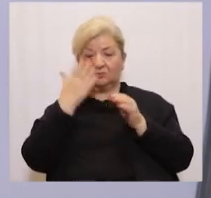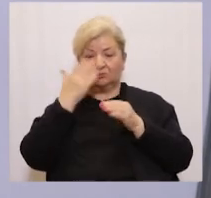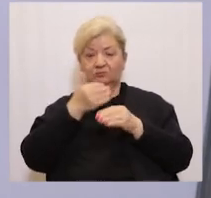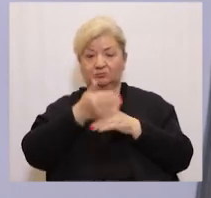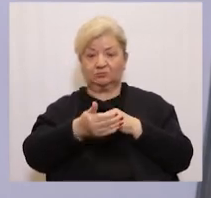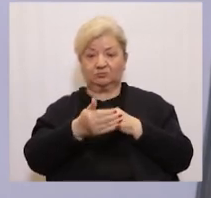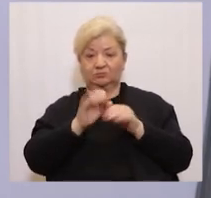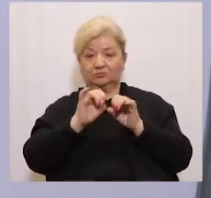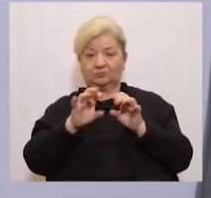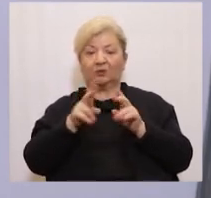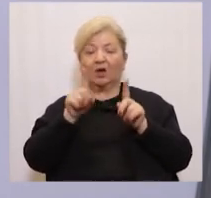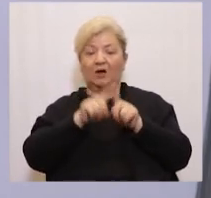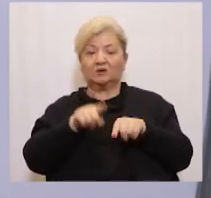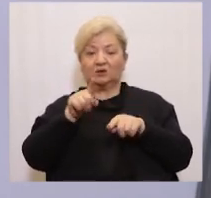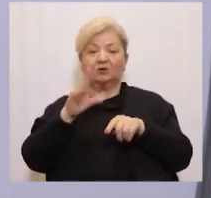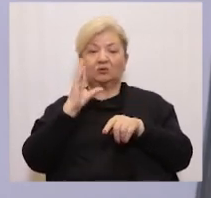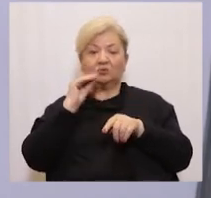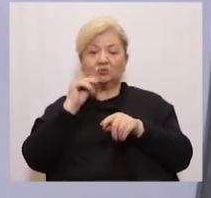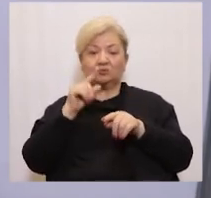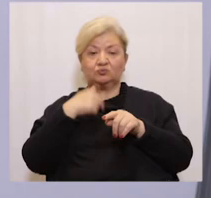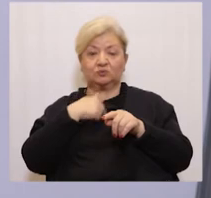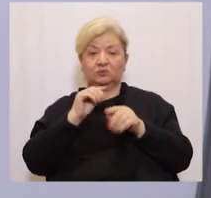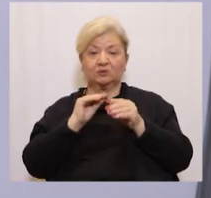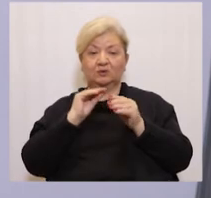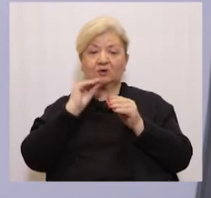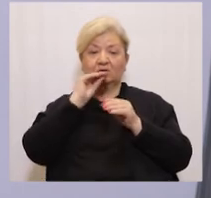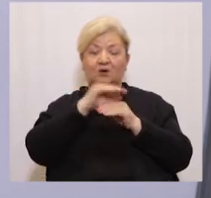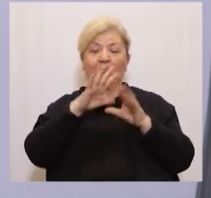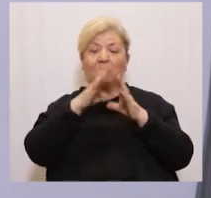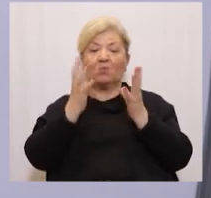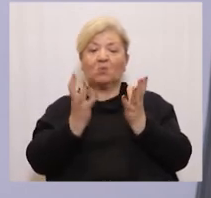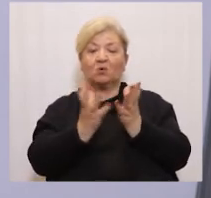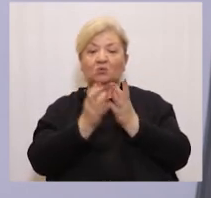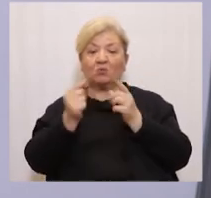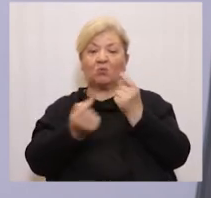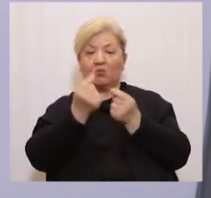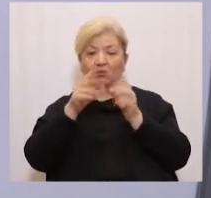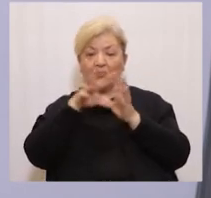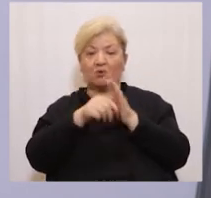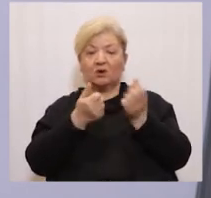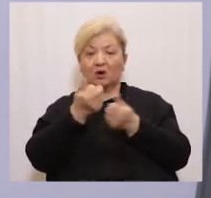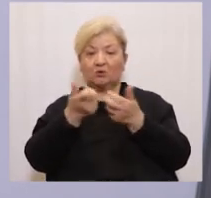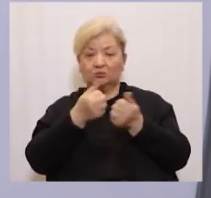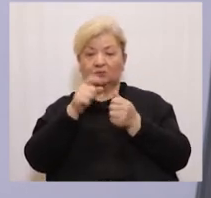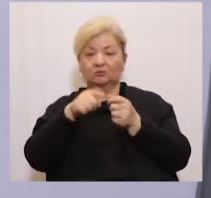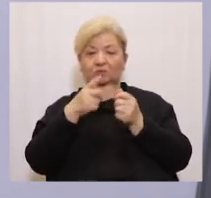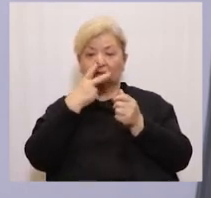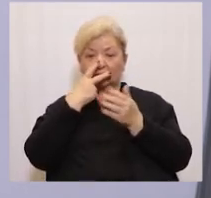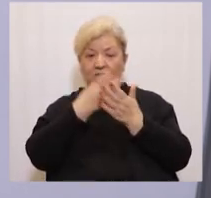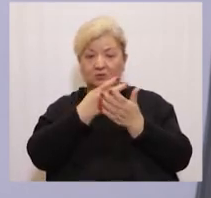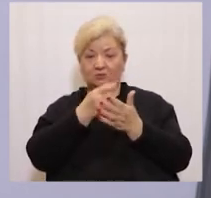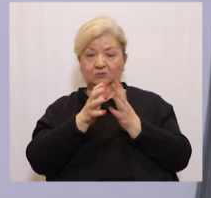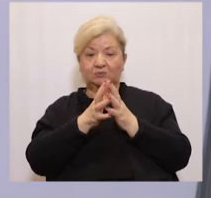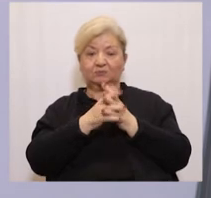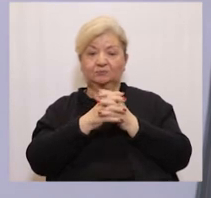და ასევე თუ როდესაც ჩვენ გავზარდეთ აი მოცულობაში არსებული მოლეკულების რაოდენობა, შეგიძლიათ